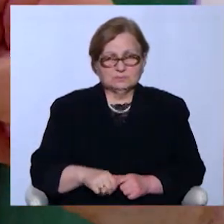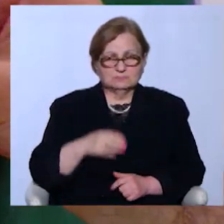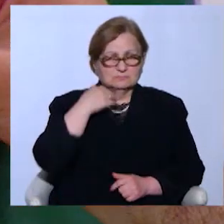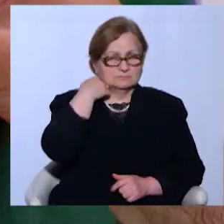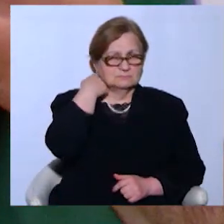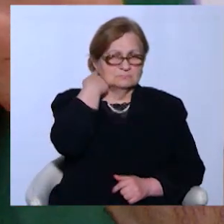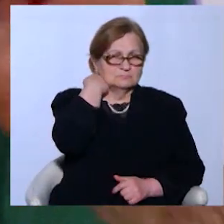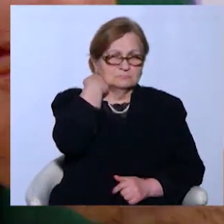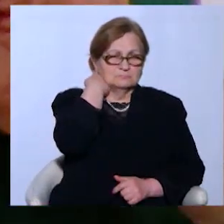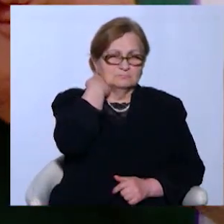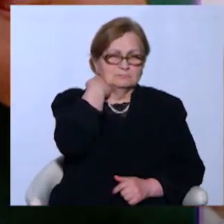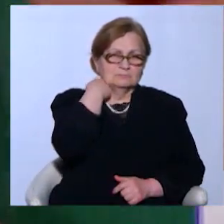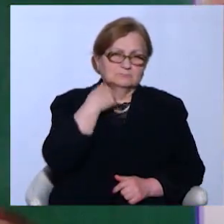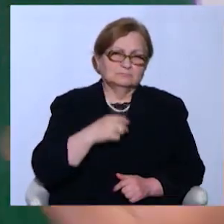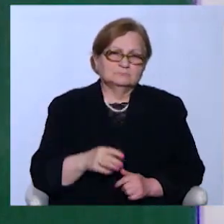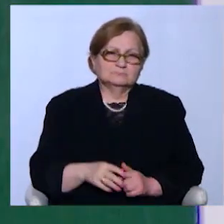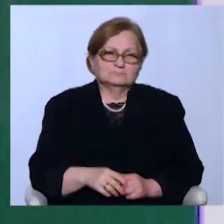აი ასე.